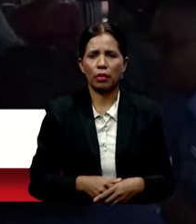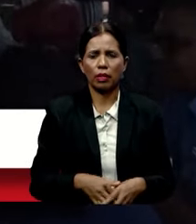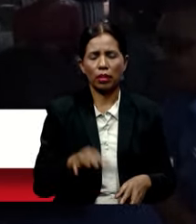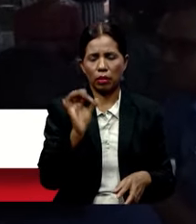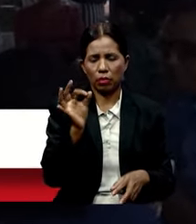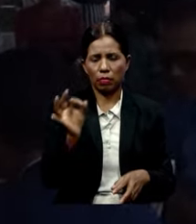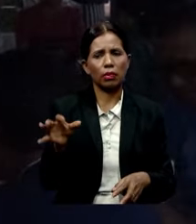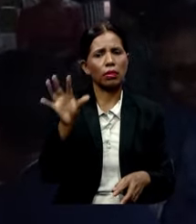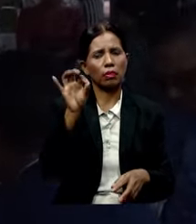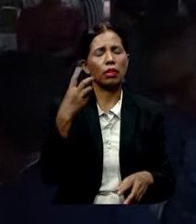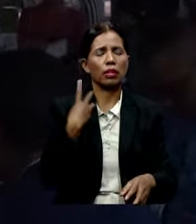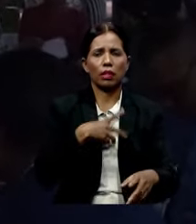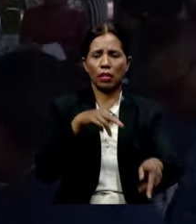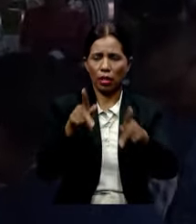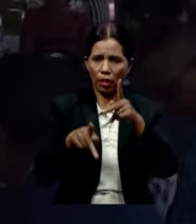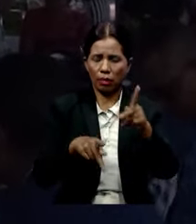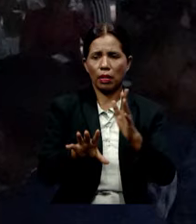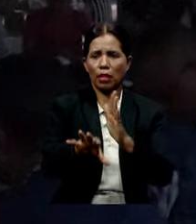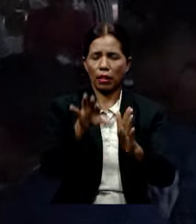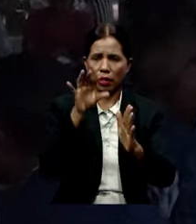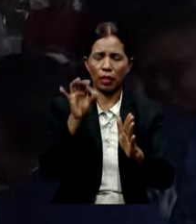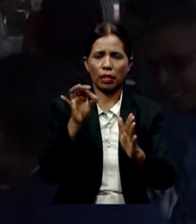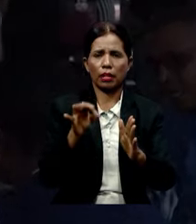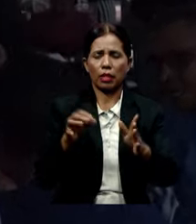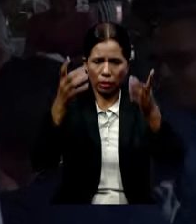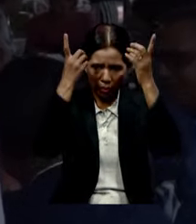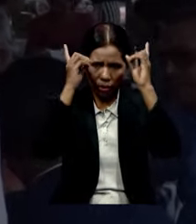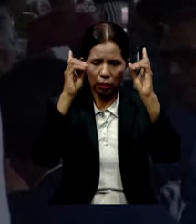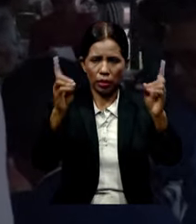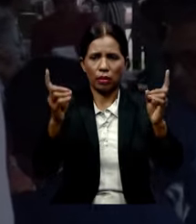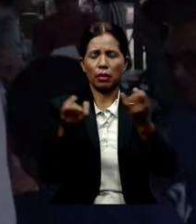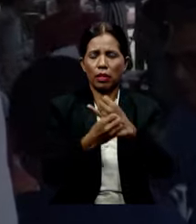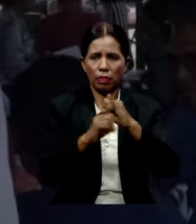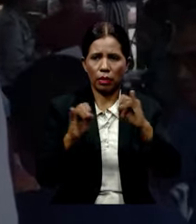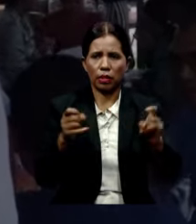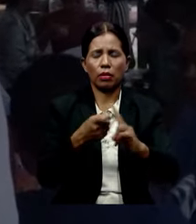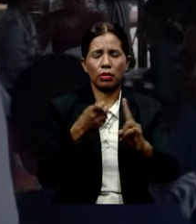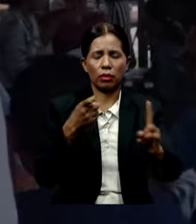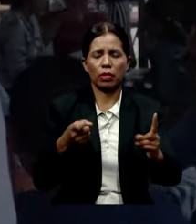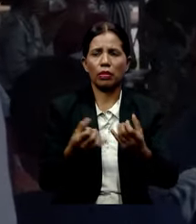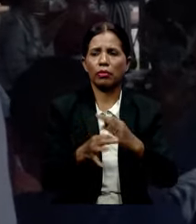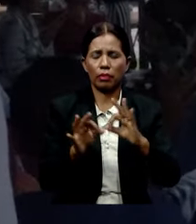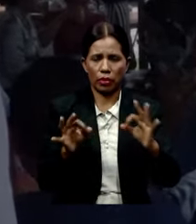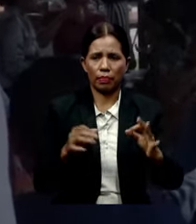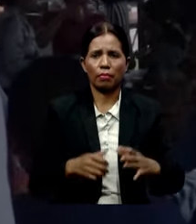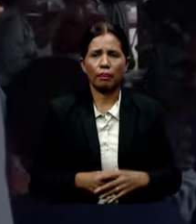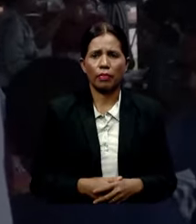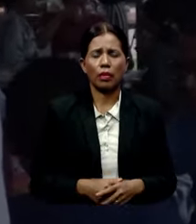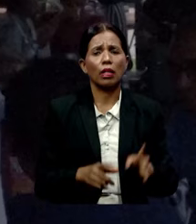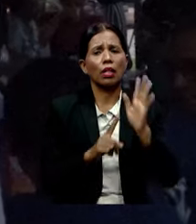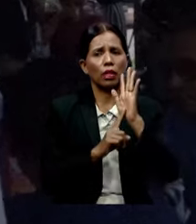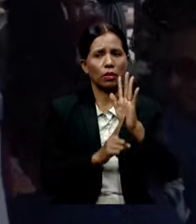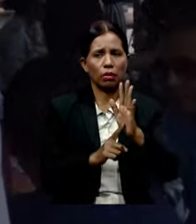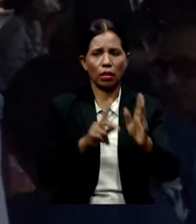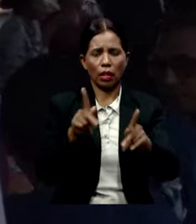99 itene povu hili nini autodeterminasaun ba independensia li usi referendum. Hatudu kataka